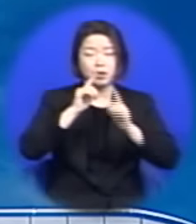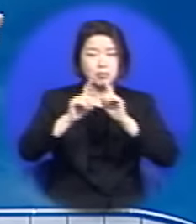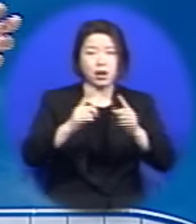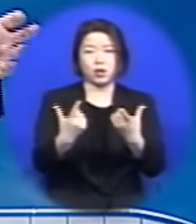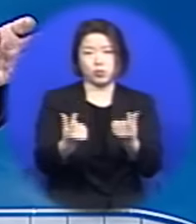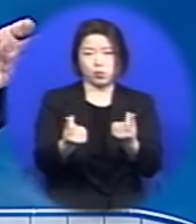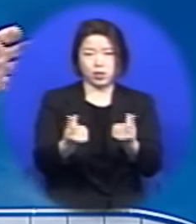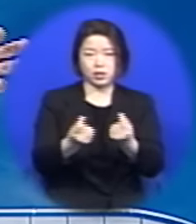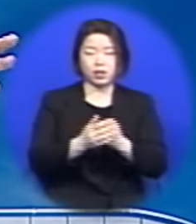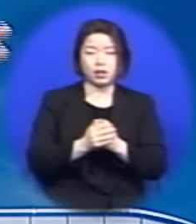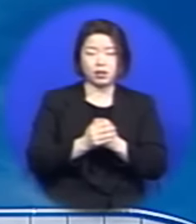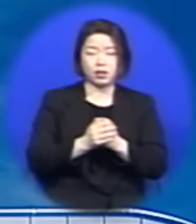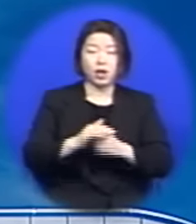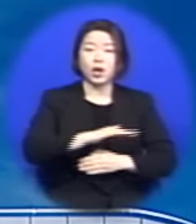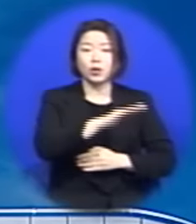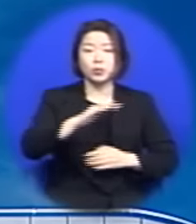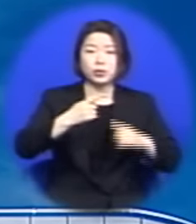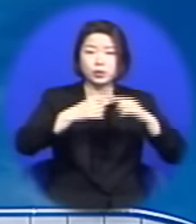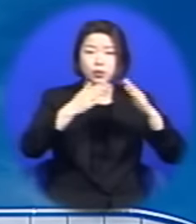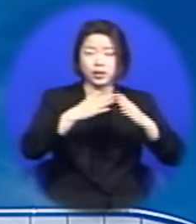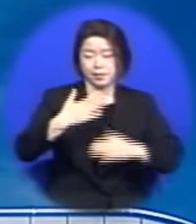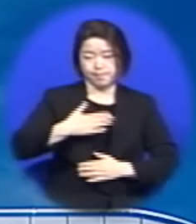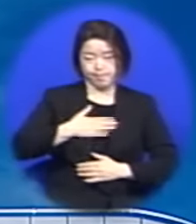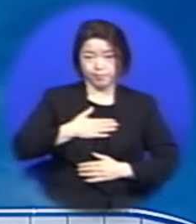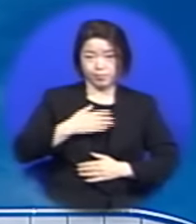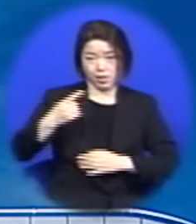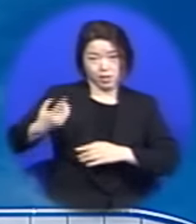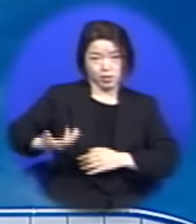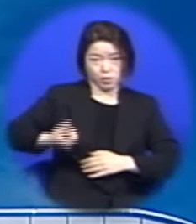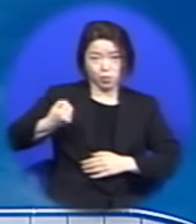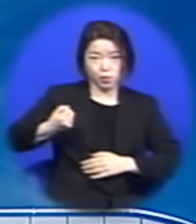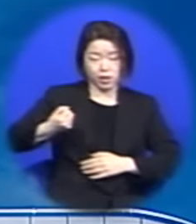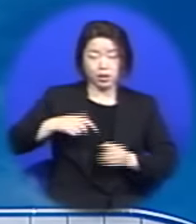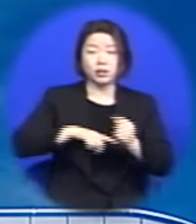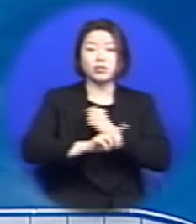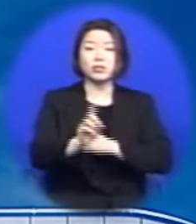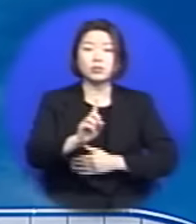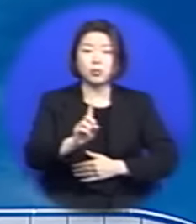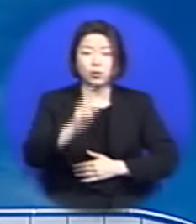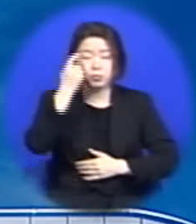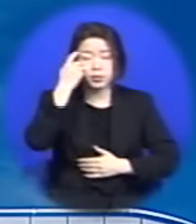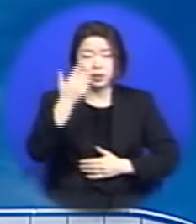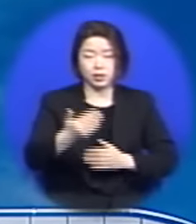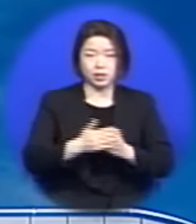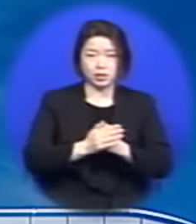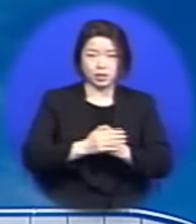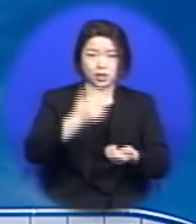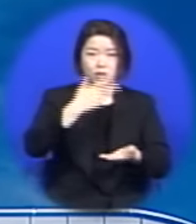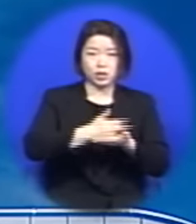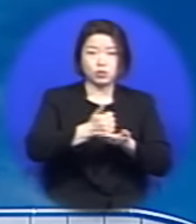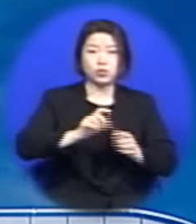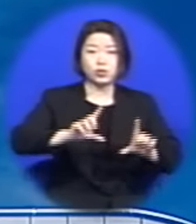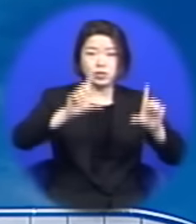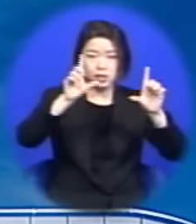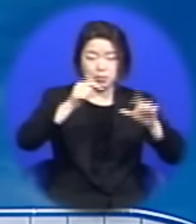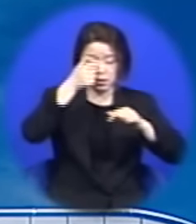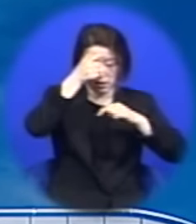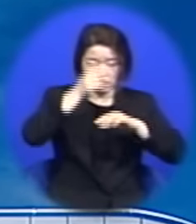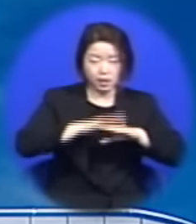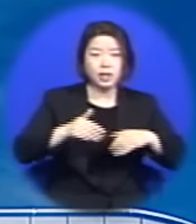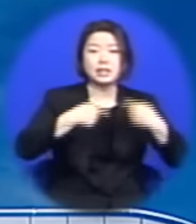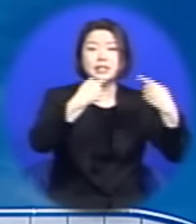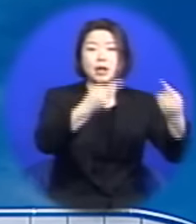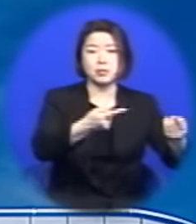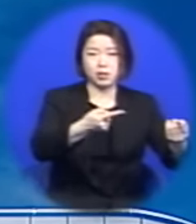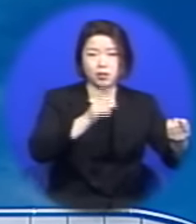목적의 교회가 내 교회다 무슨 뜻이죠 주일 예배 참석한다는 뜻입니다 선한